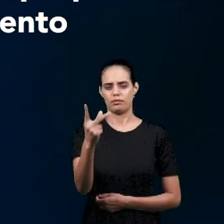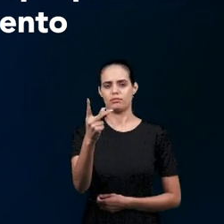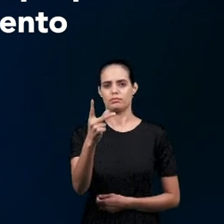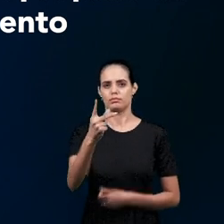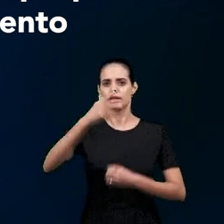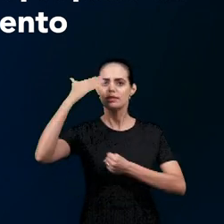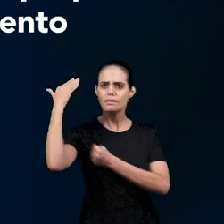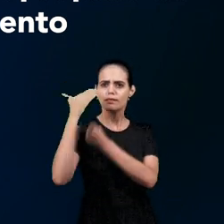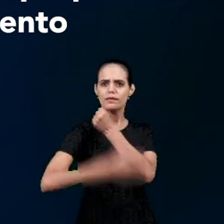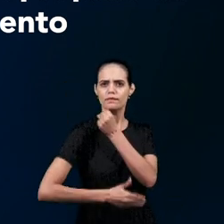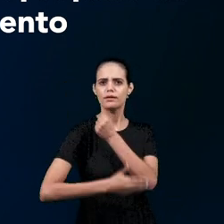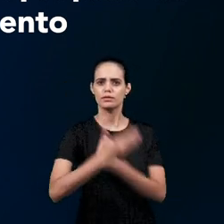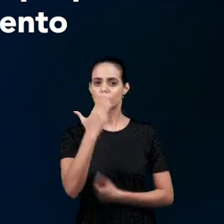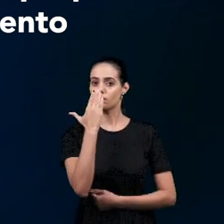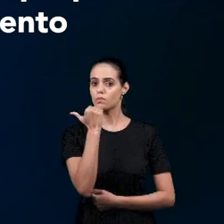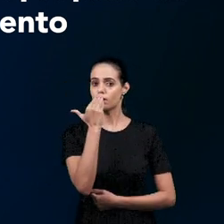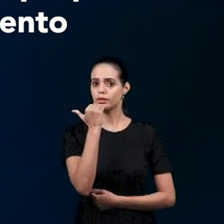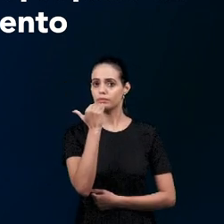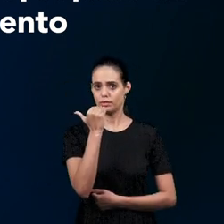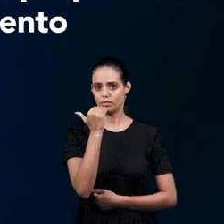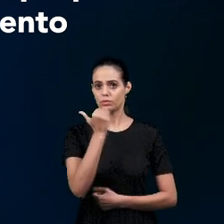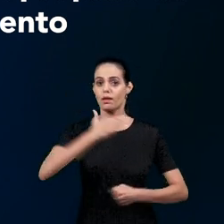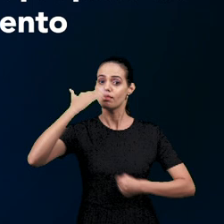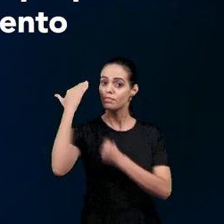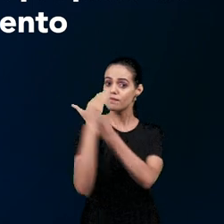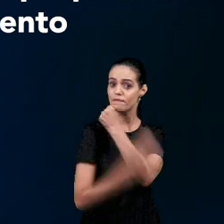nourriture. Yasituliwa